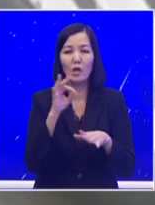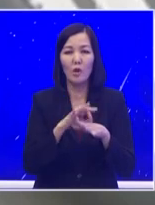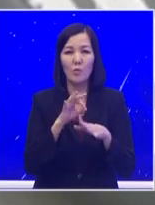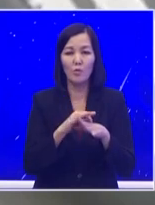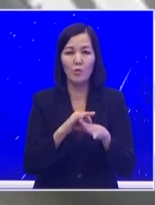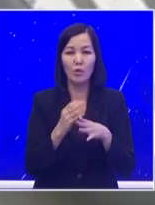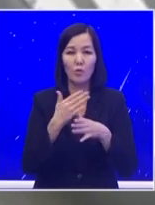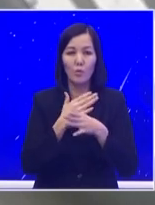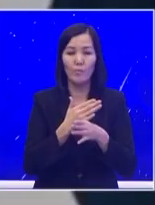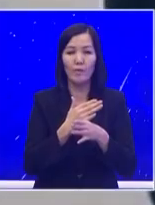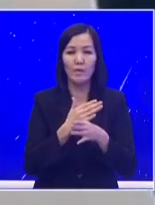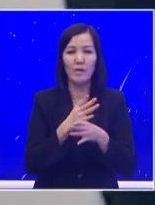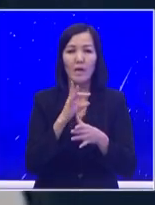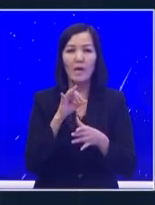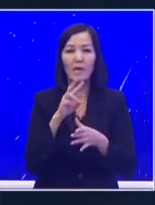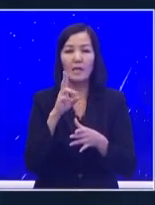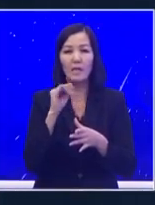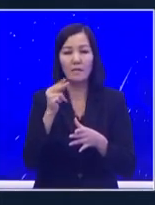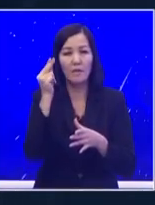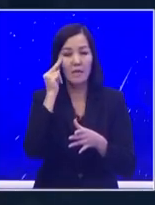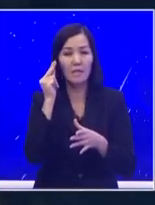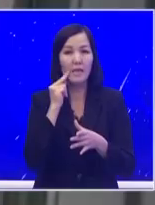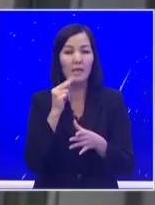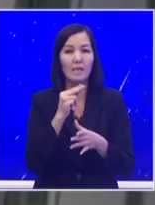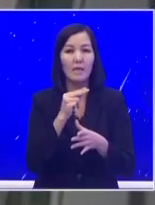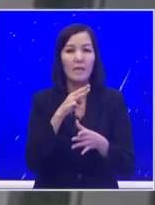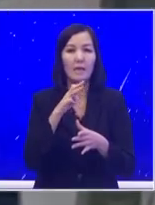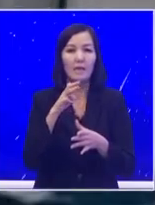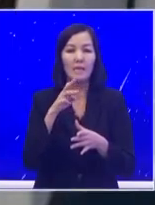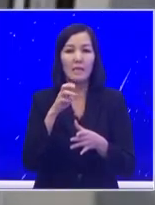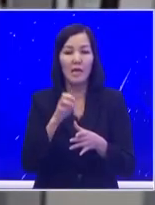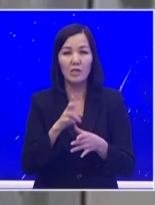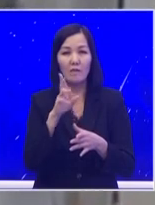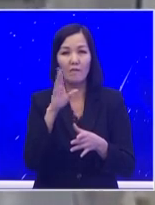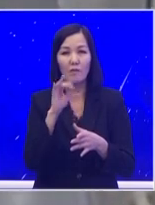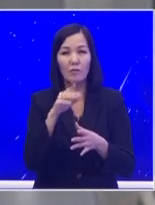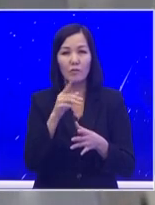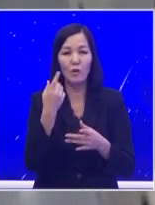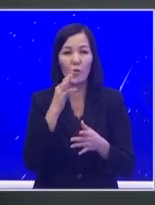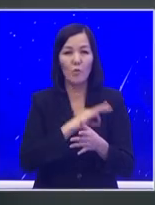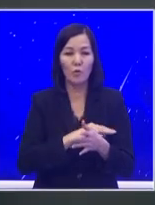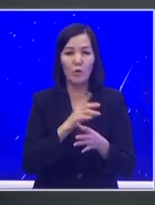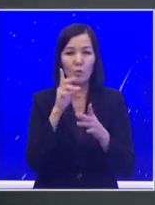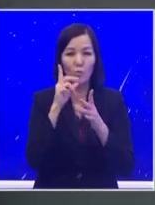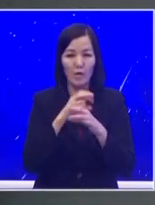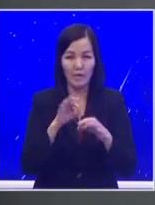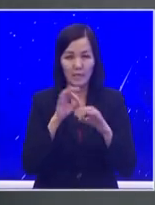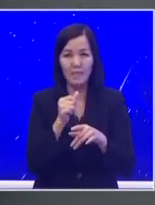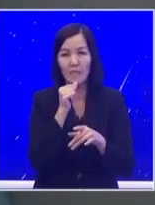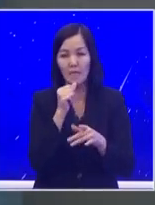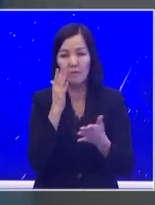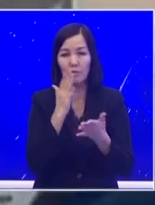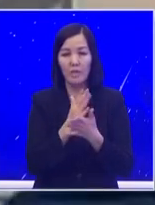көмектескен. Енді ремдесивир аспан асты елінде тәж вирусына қарсы қолдануға болуы болмауы жайы анықталып, сынақтан өткізіліп